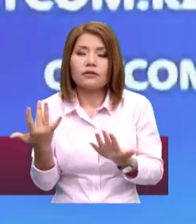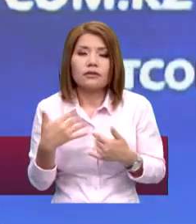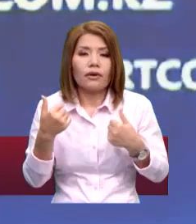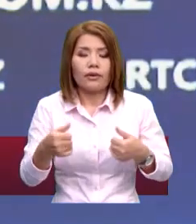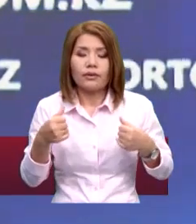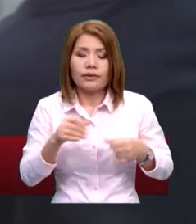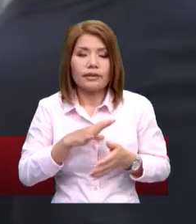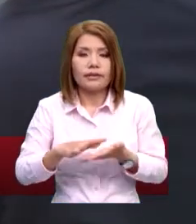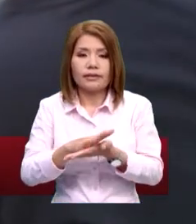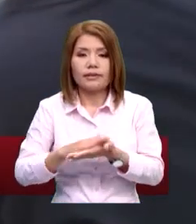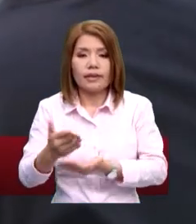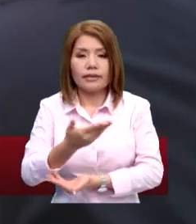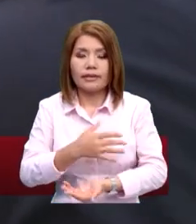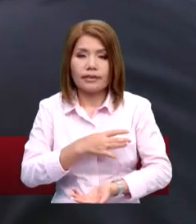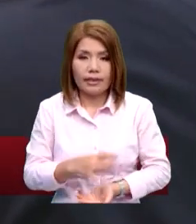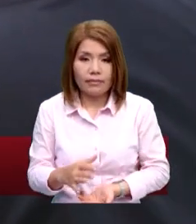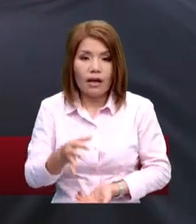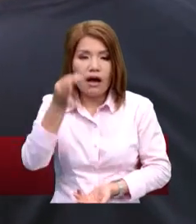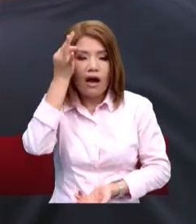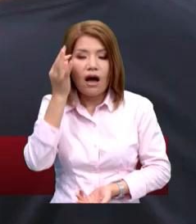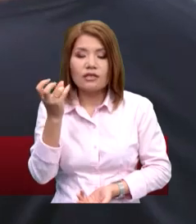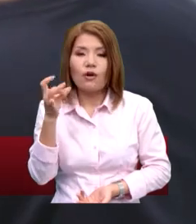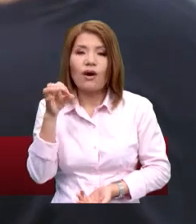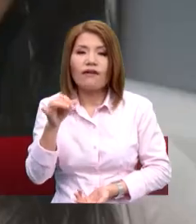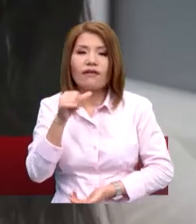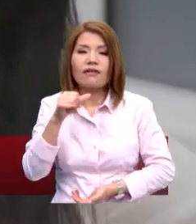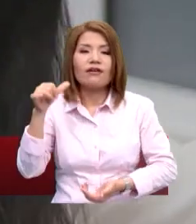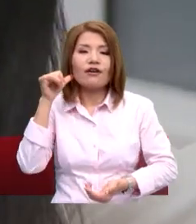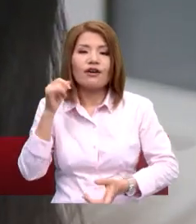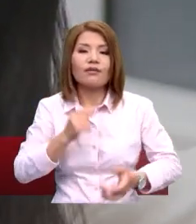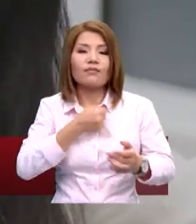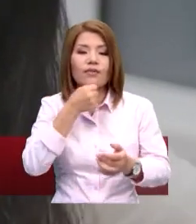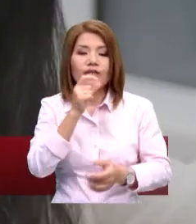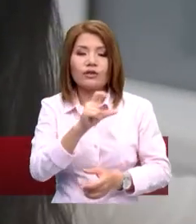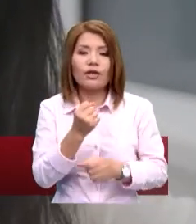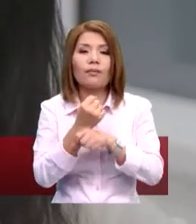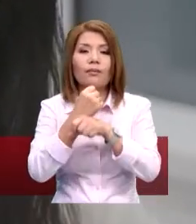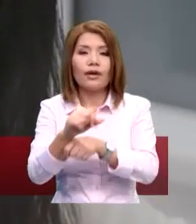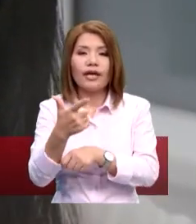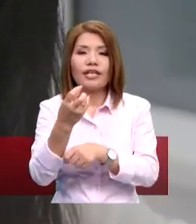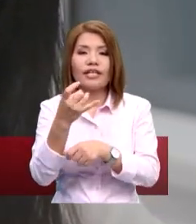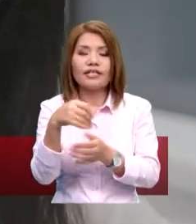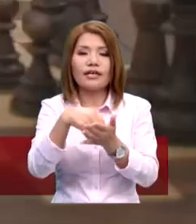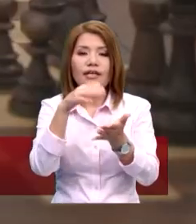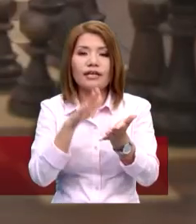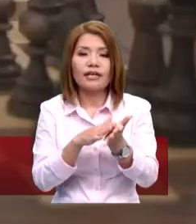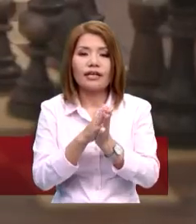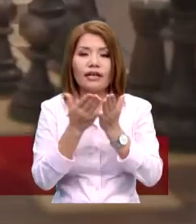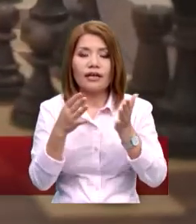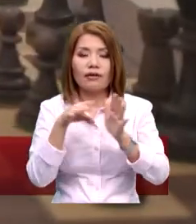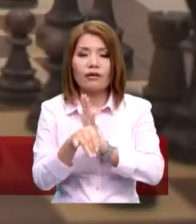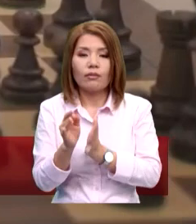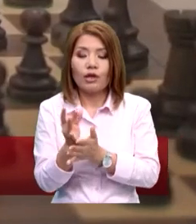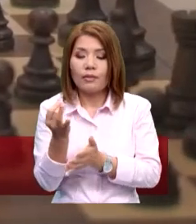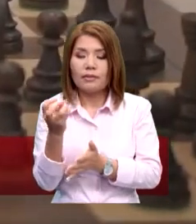мәселе талқыланған жоқ. Естеріңізге сала кетейік, Асаубаева өткен жылы ересектер арасында топ жарып, Гиннестің рекордтар кітабына енген болатын.